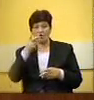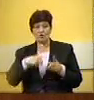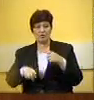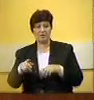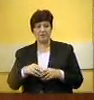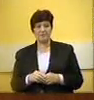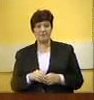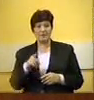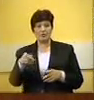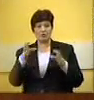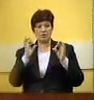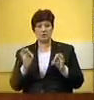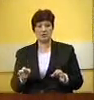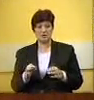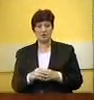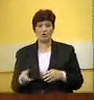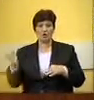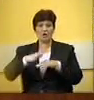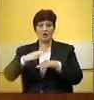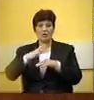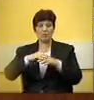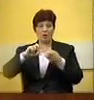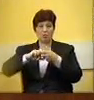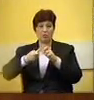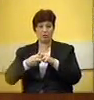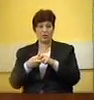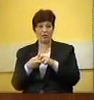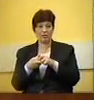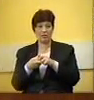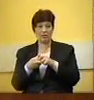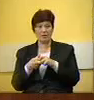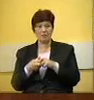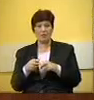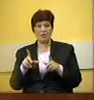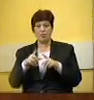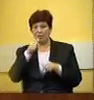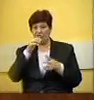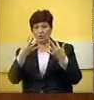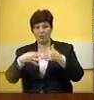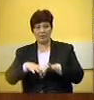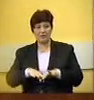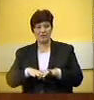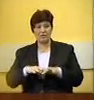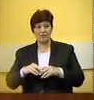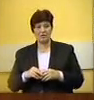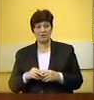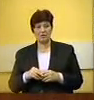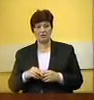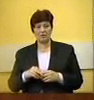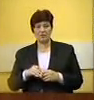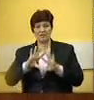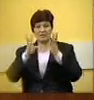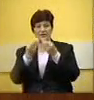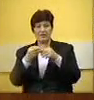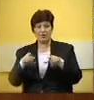vodoprivredi. To je sigurno nagomilalo probleme u vodoprivredi i sigurno